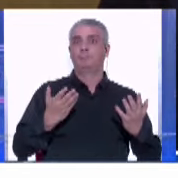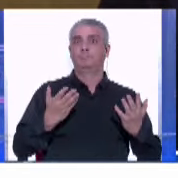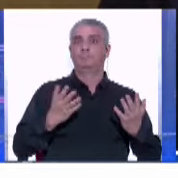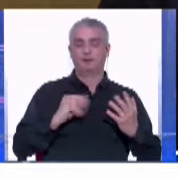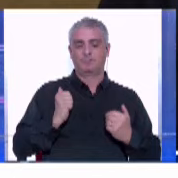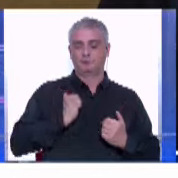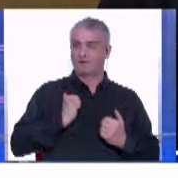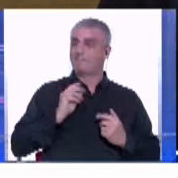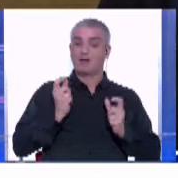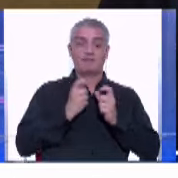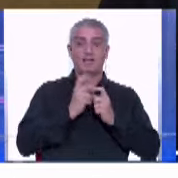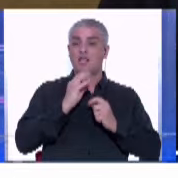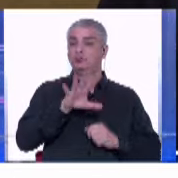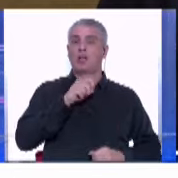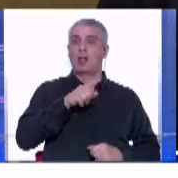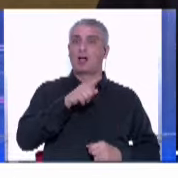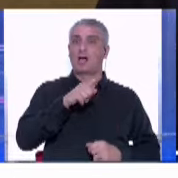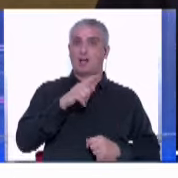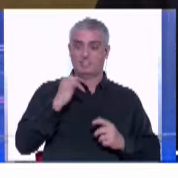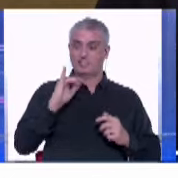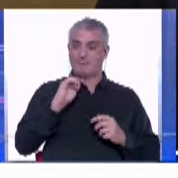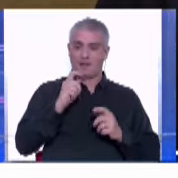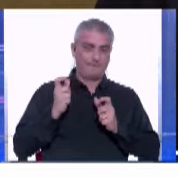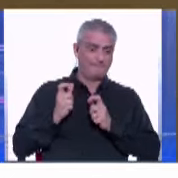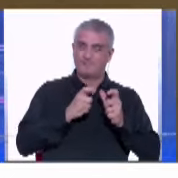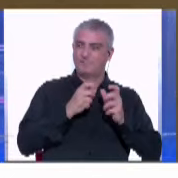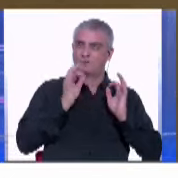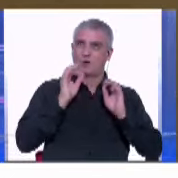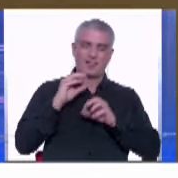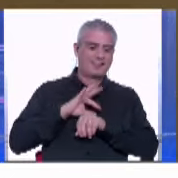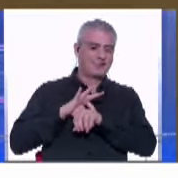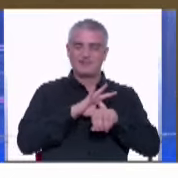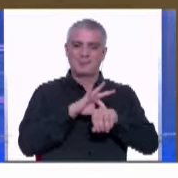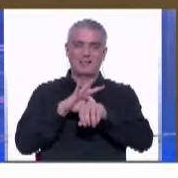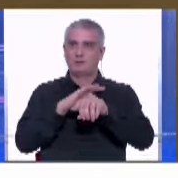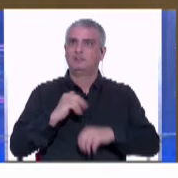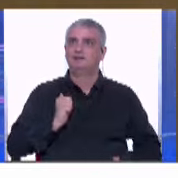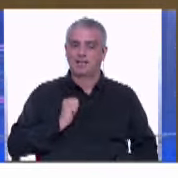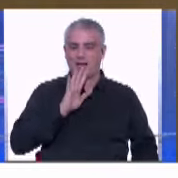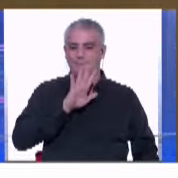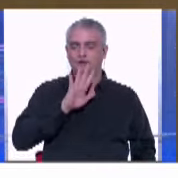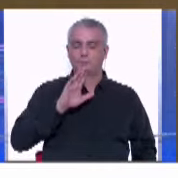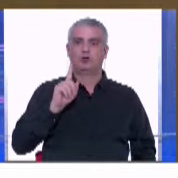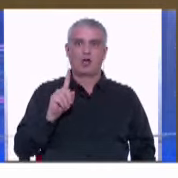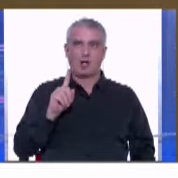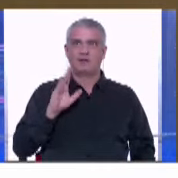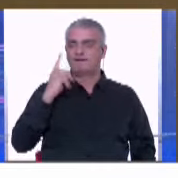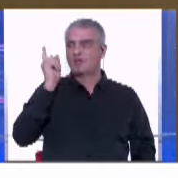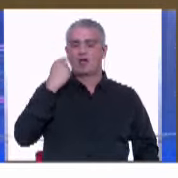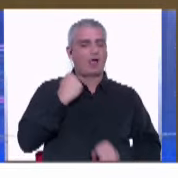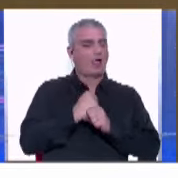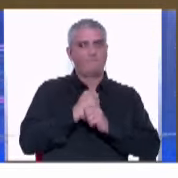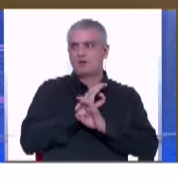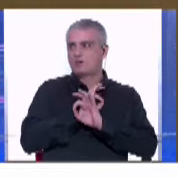וגם עם הצבא, וגם היחידה שלקחה את הימ"מ פה, שזה יחידת הניוד הצהלית, 551, גם עשו כאן עבודה